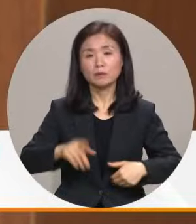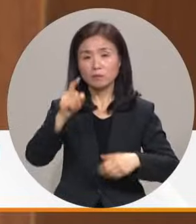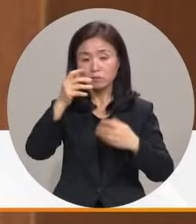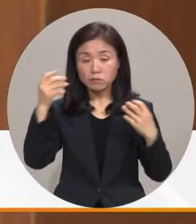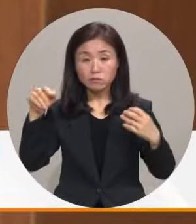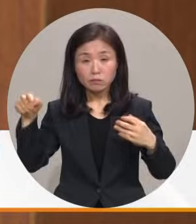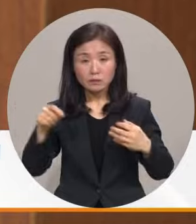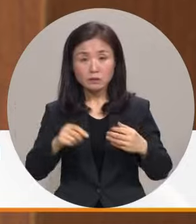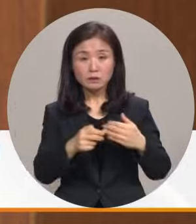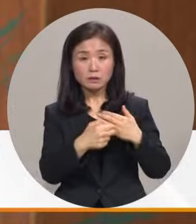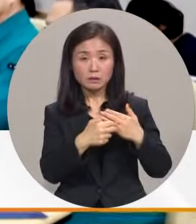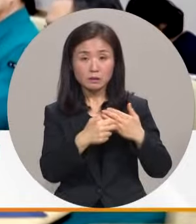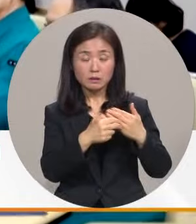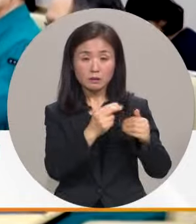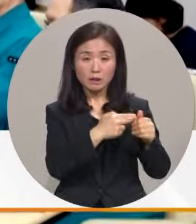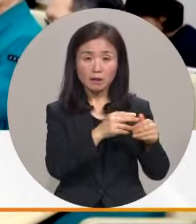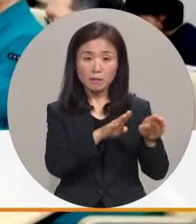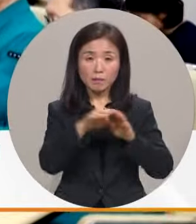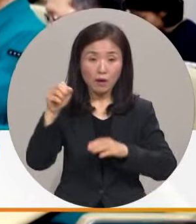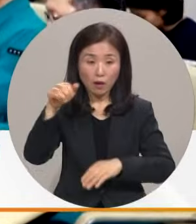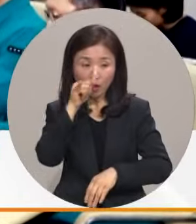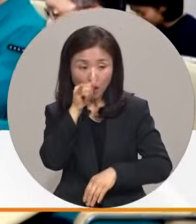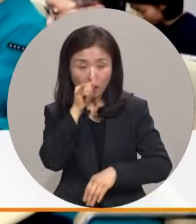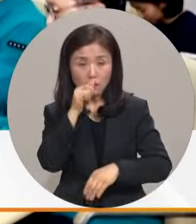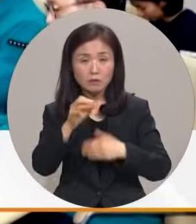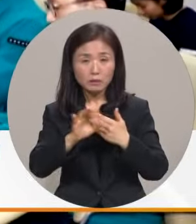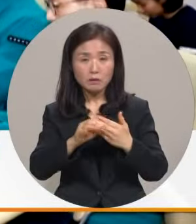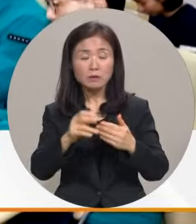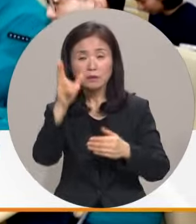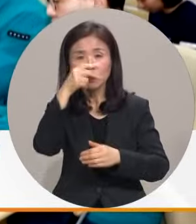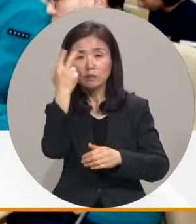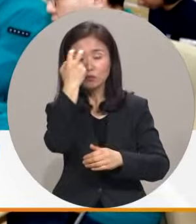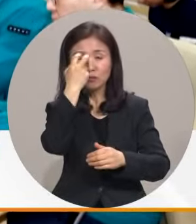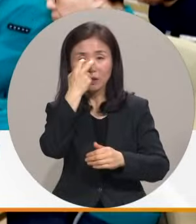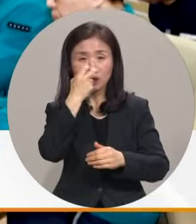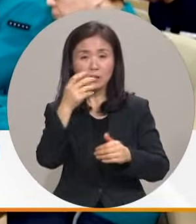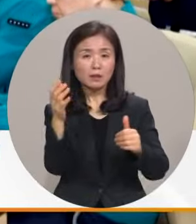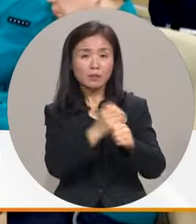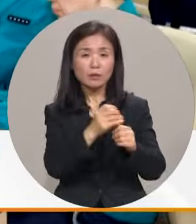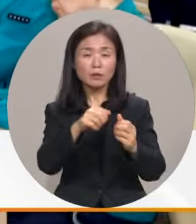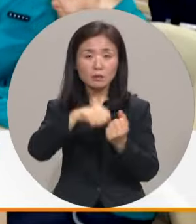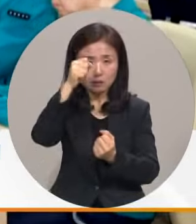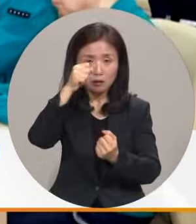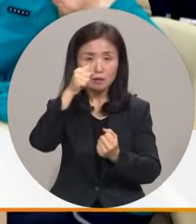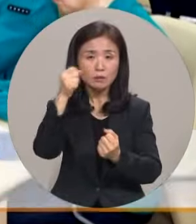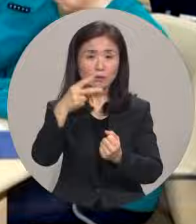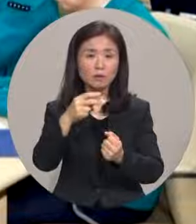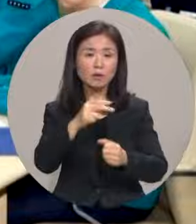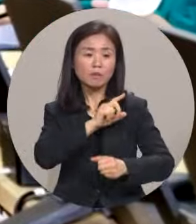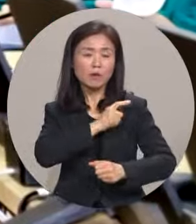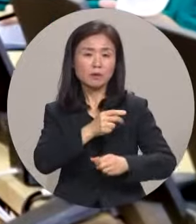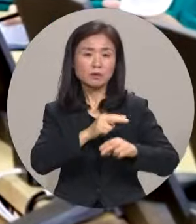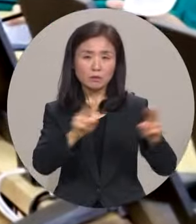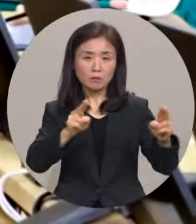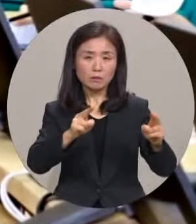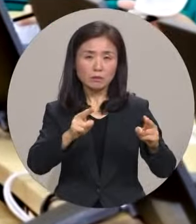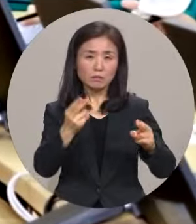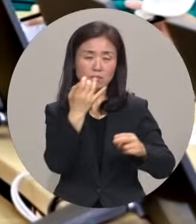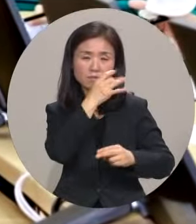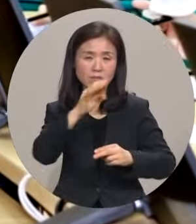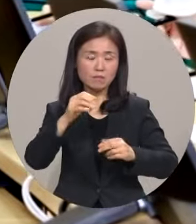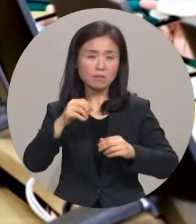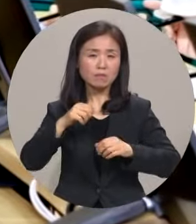의사들이 파업에 나선다면 경찰 수사와 체포영장 발부 면허 취소 등 강경 대응할 것이라고 경고했습니다